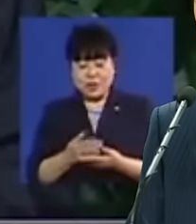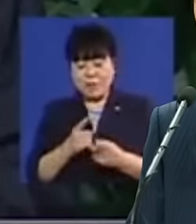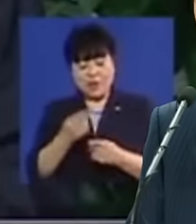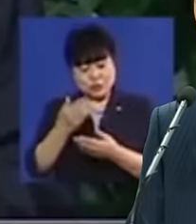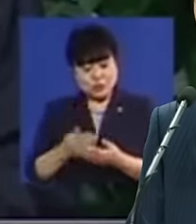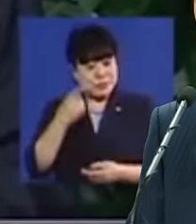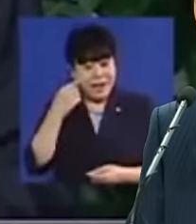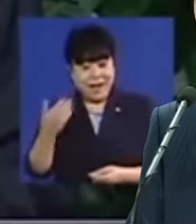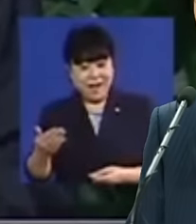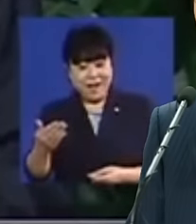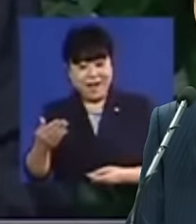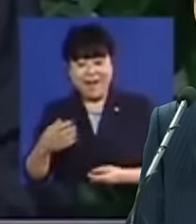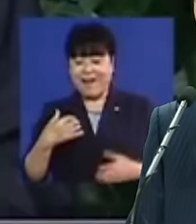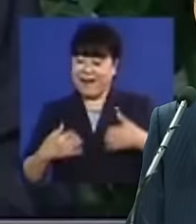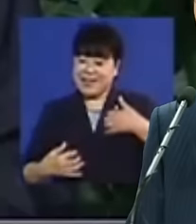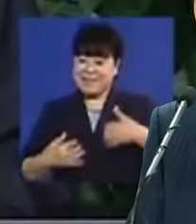주십니까?